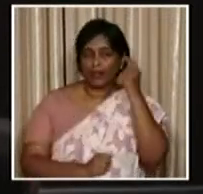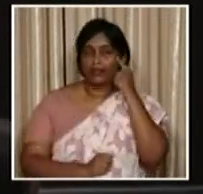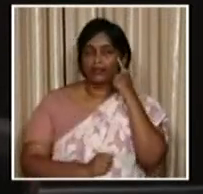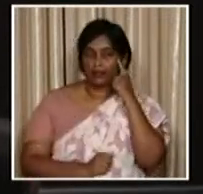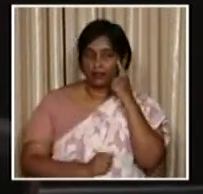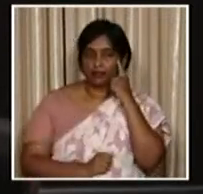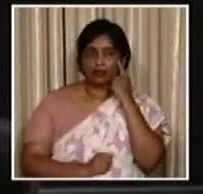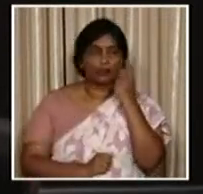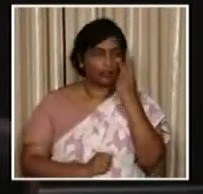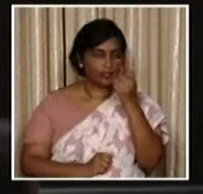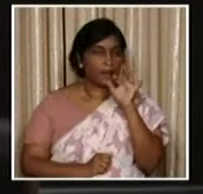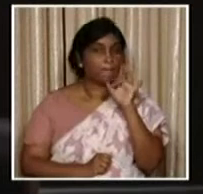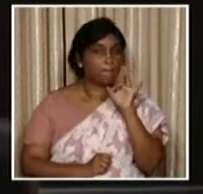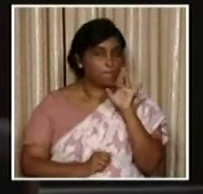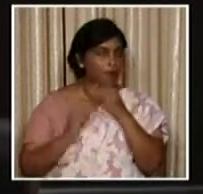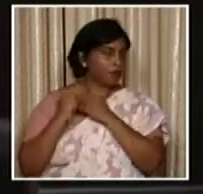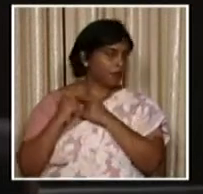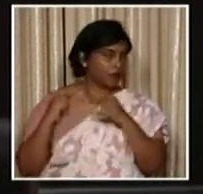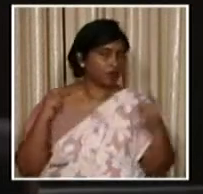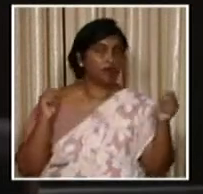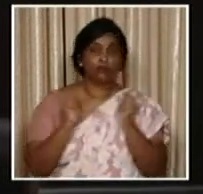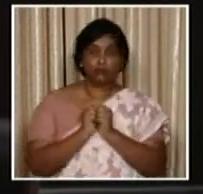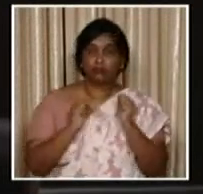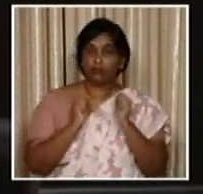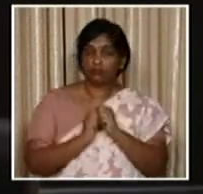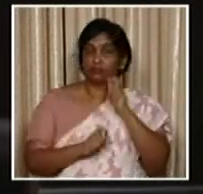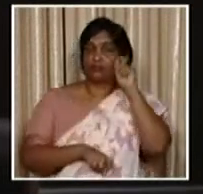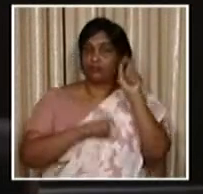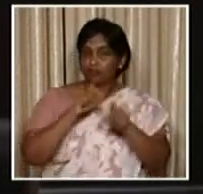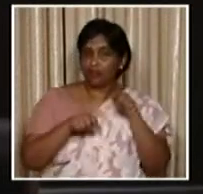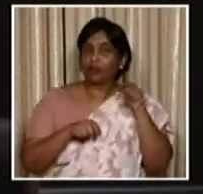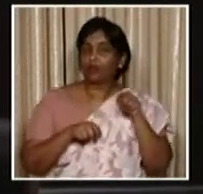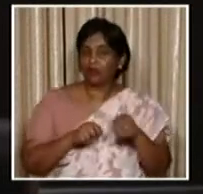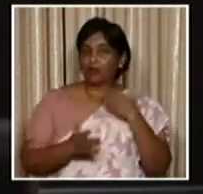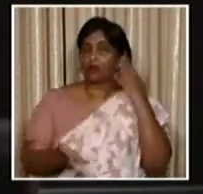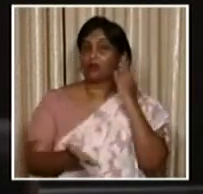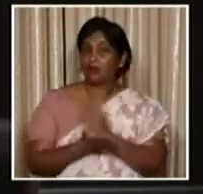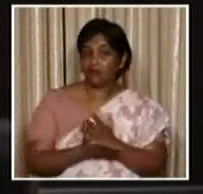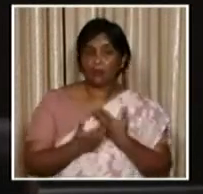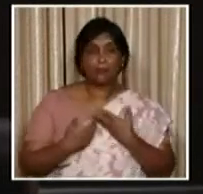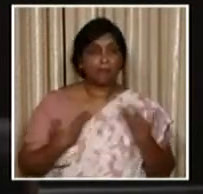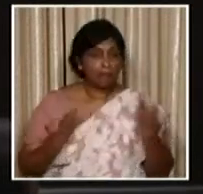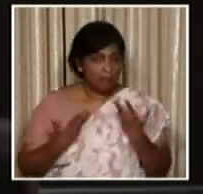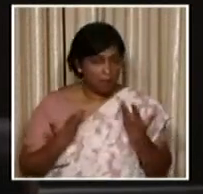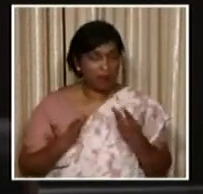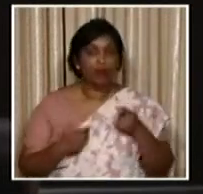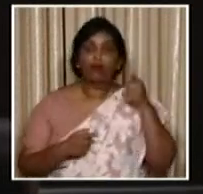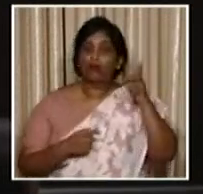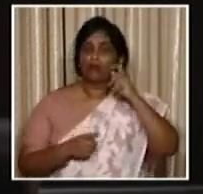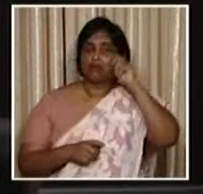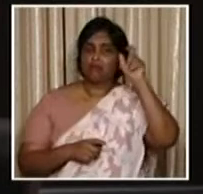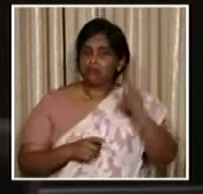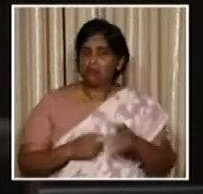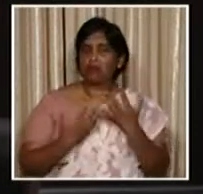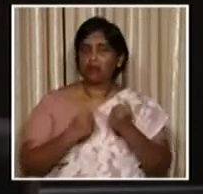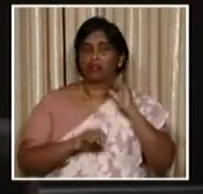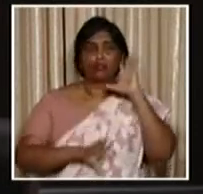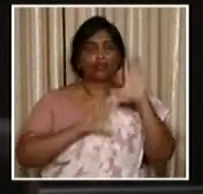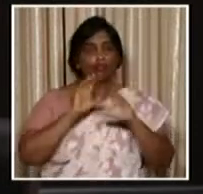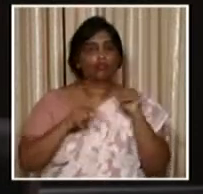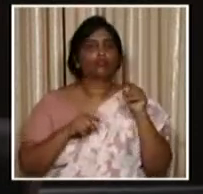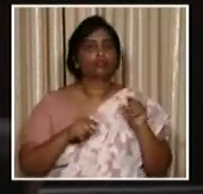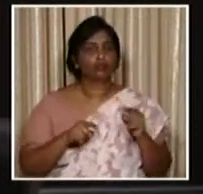හිතන්න 2015 ඉඳන් මේවා කරගෙන ආපු මිනිස්සයට මේක නවත්තන්න බැරුව ගියා නම් ඒ මිනිස්සයා ගත්තු තොරතුරු